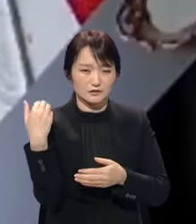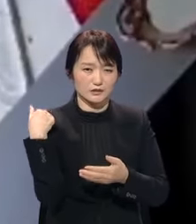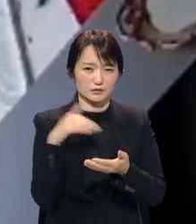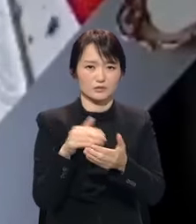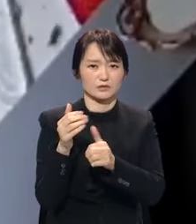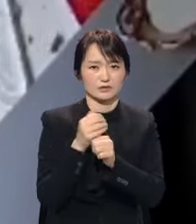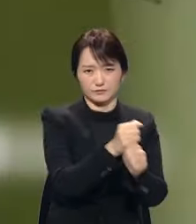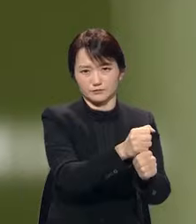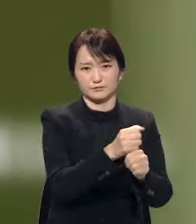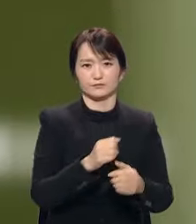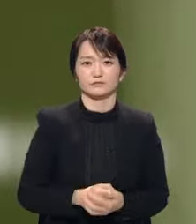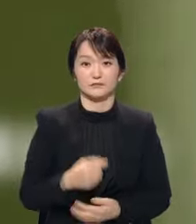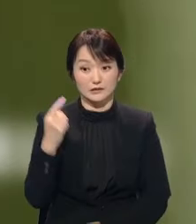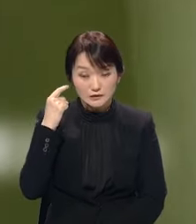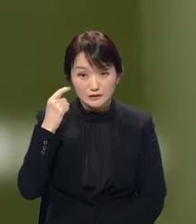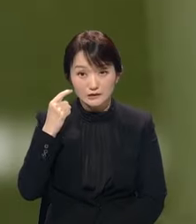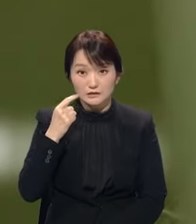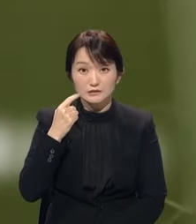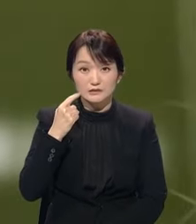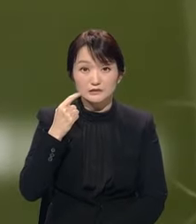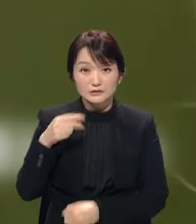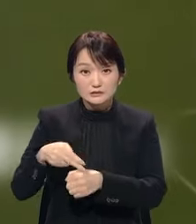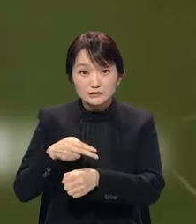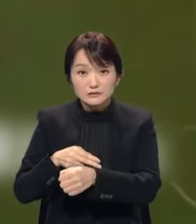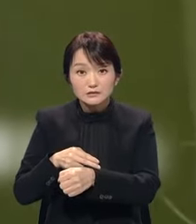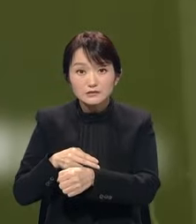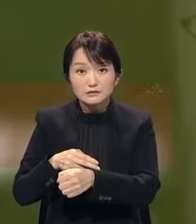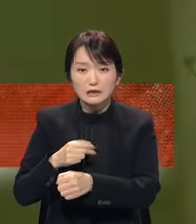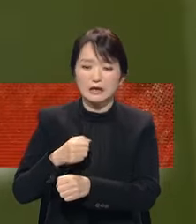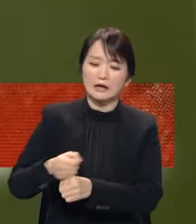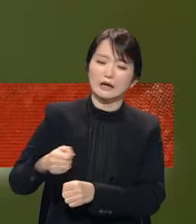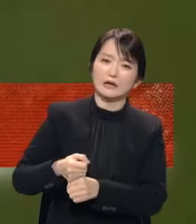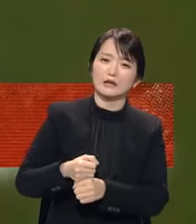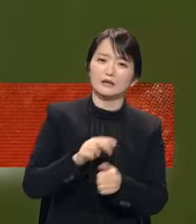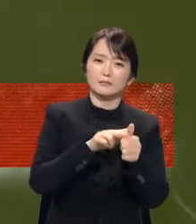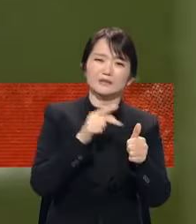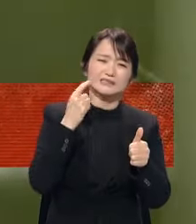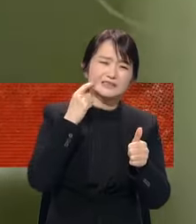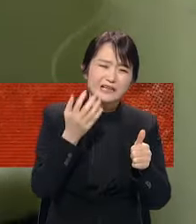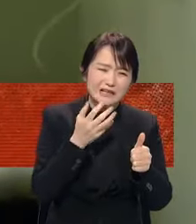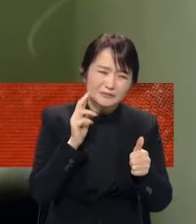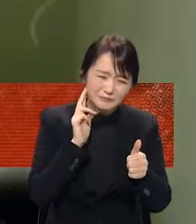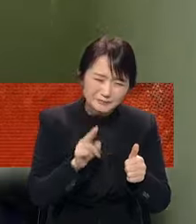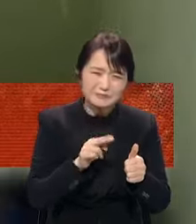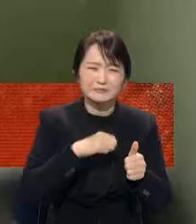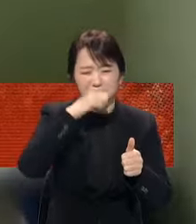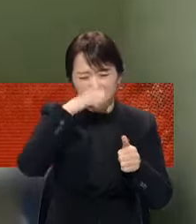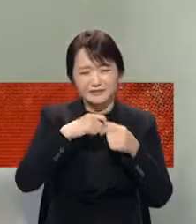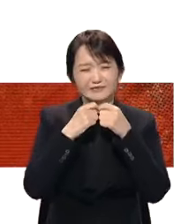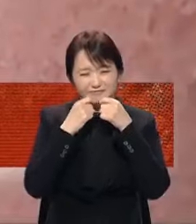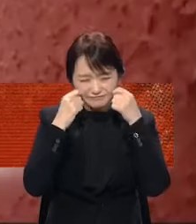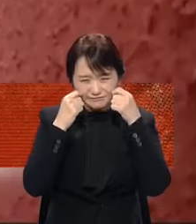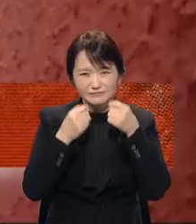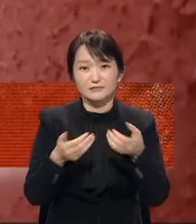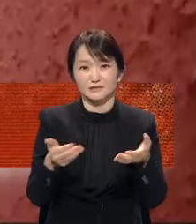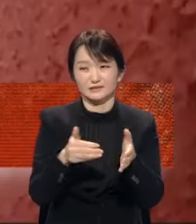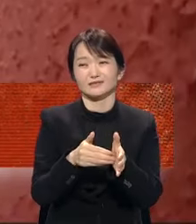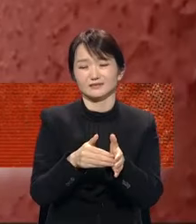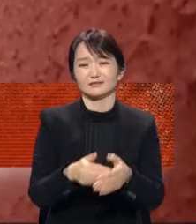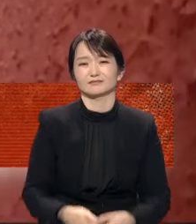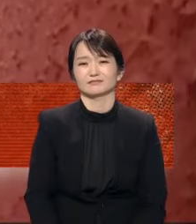붙잡혀갔습니다. 그리고 이 소식 들은 치과 의사는요, 황당하다면서도 말이 치통이 심했나 보다라면서 웃으면서 이 일을 그냥